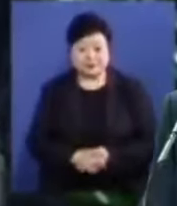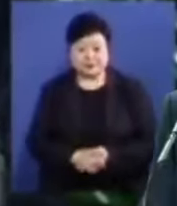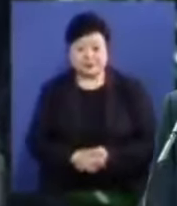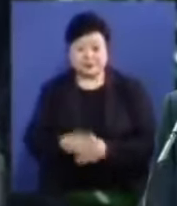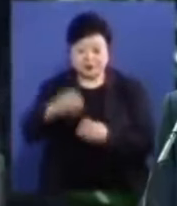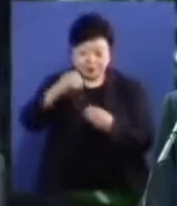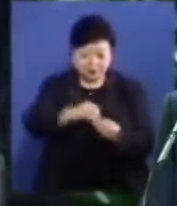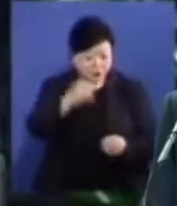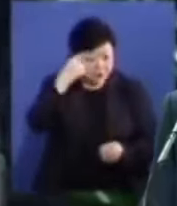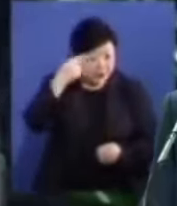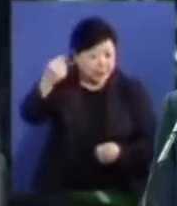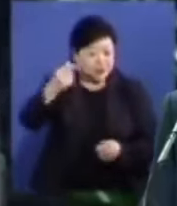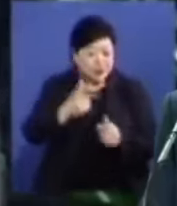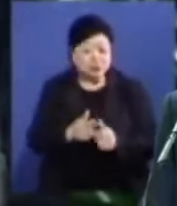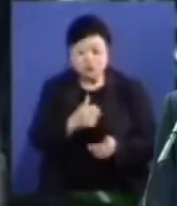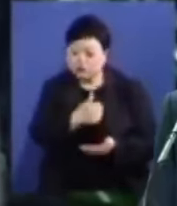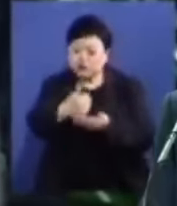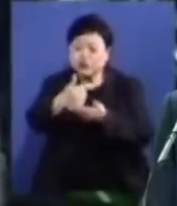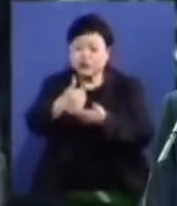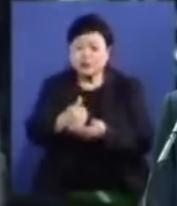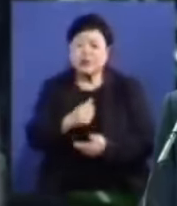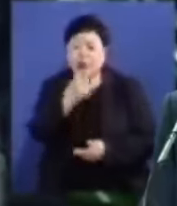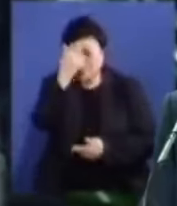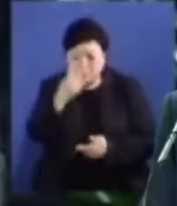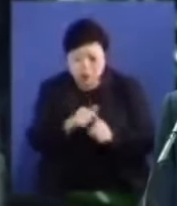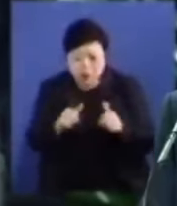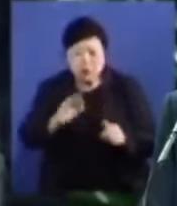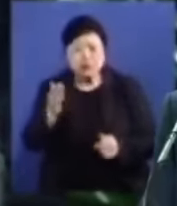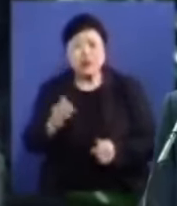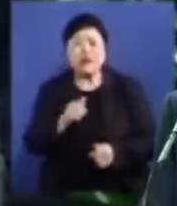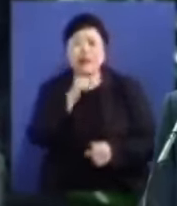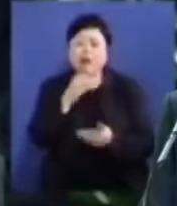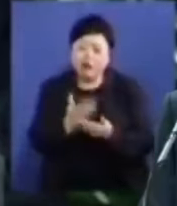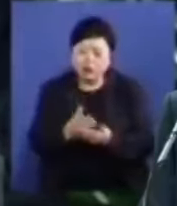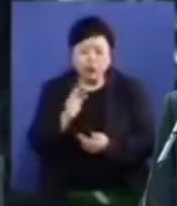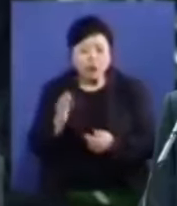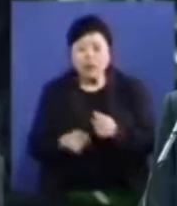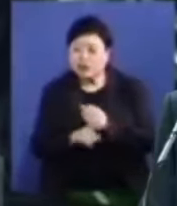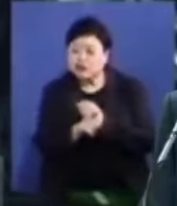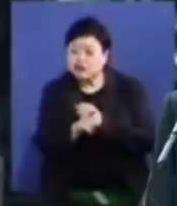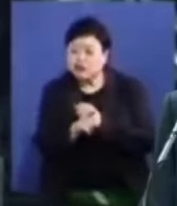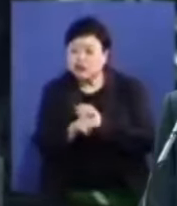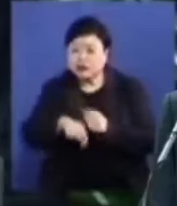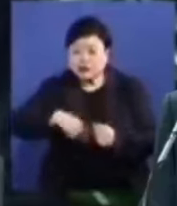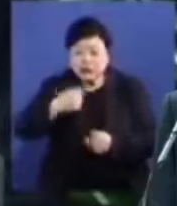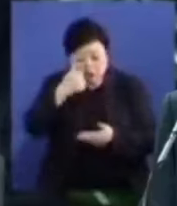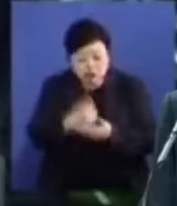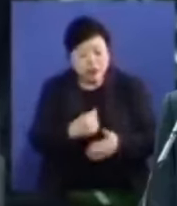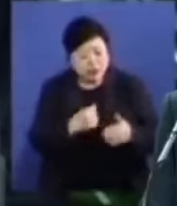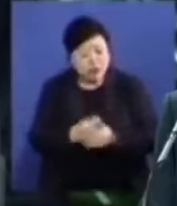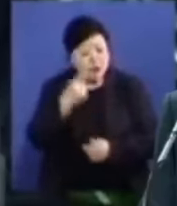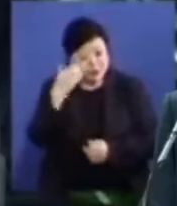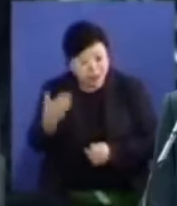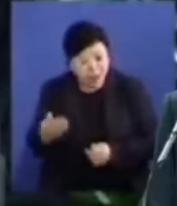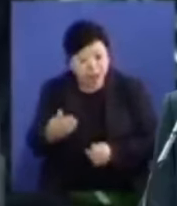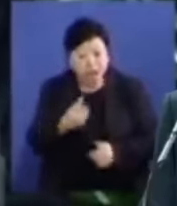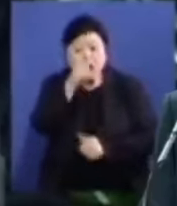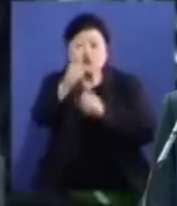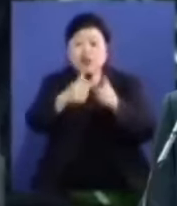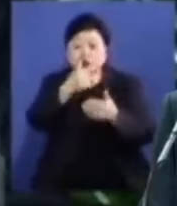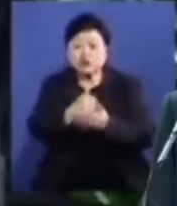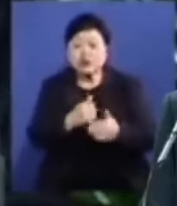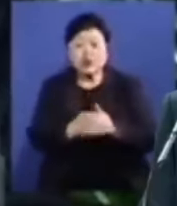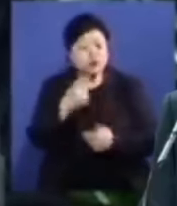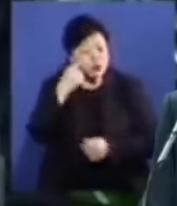전통적인 생각으로 예수께 물었습니다. 주님, 이 사람이 맹인이 되어서 구걸하고 있는 것은 자기의 죄 때문입니까? 조상의 죄